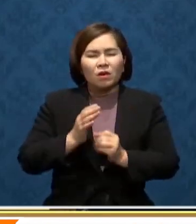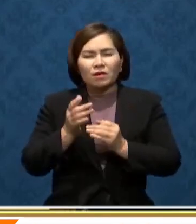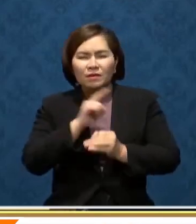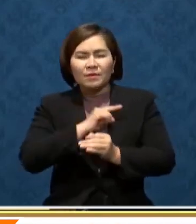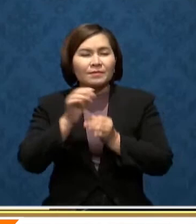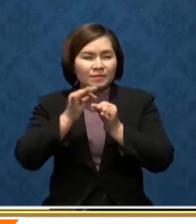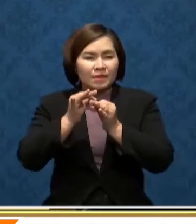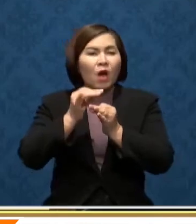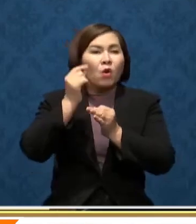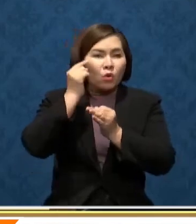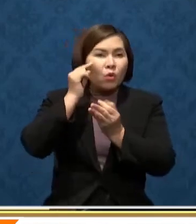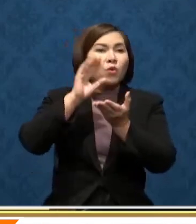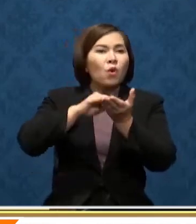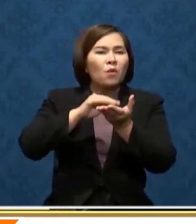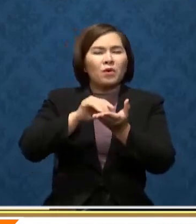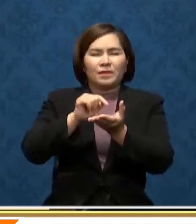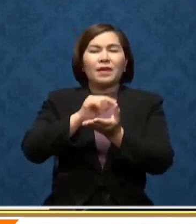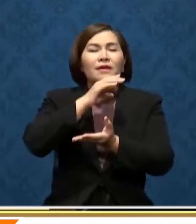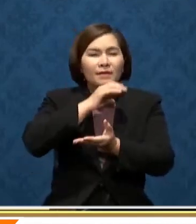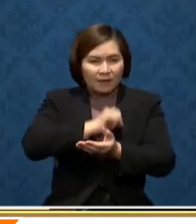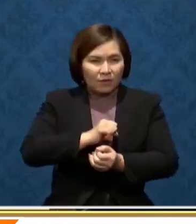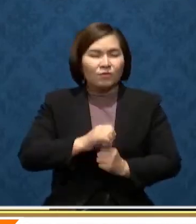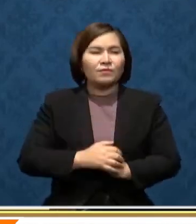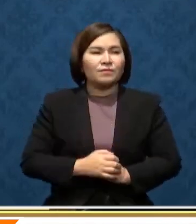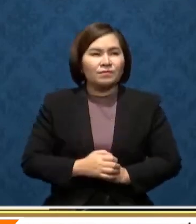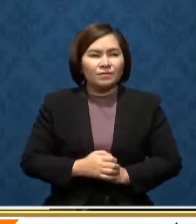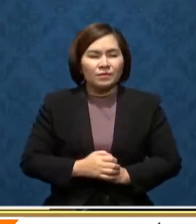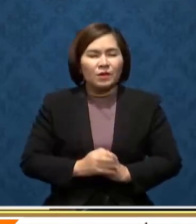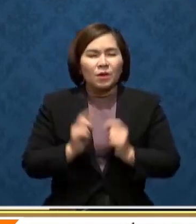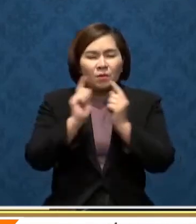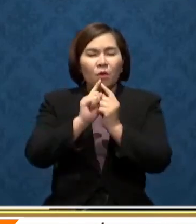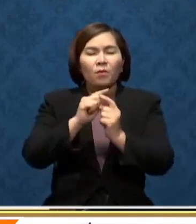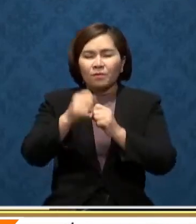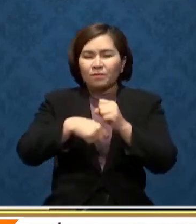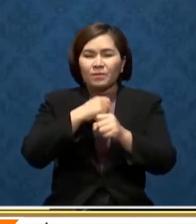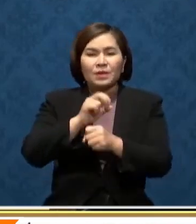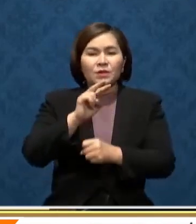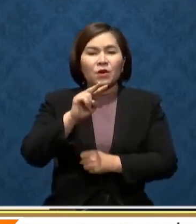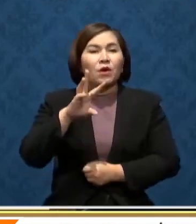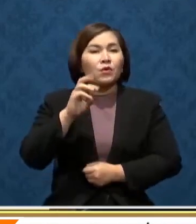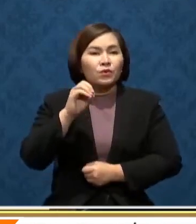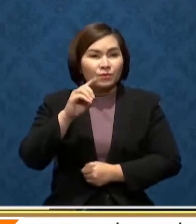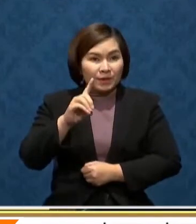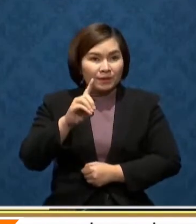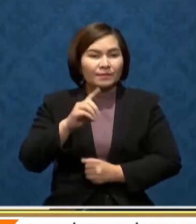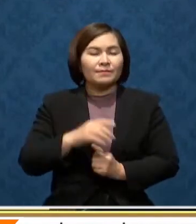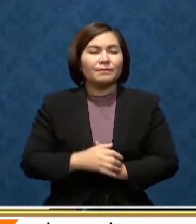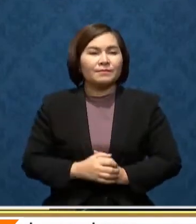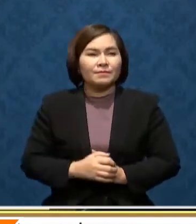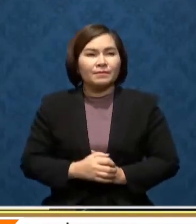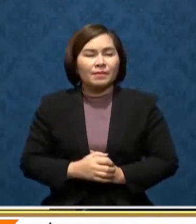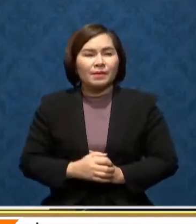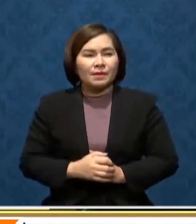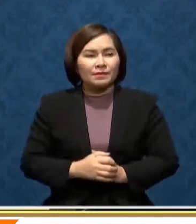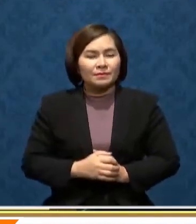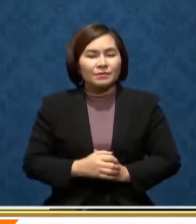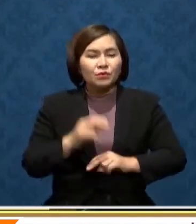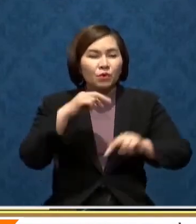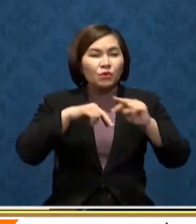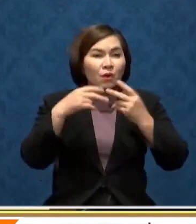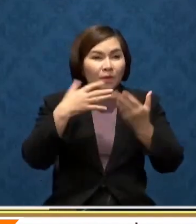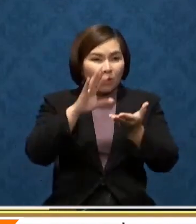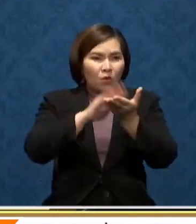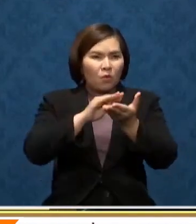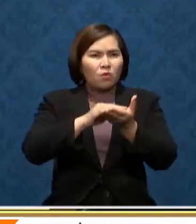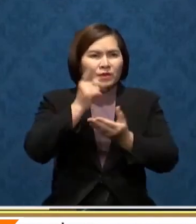เป็นข้อมูลเก่าอันนั้นคือข้อมูลเท่าที่ผมหาได้คือปี 2561และบางส่วนจากการเช็คก็ข้อมูลไม่ตรง